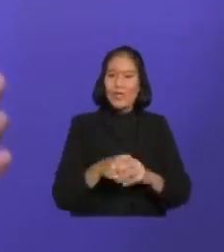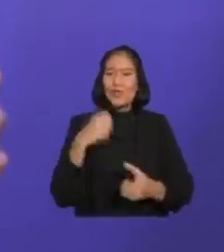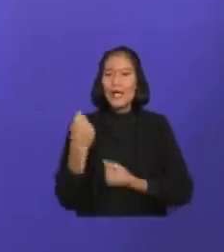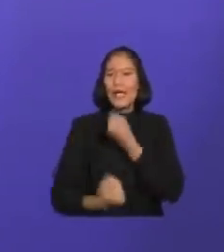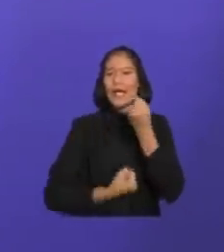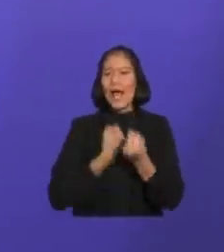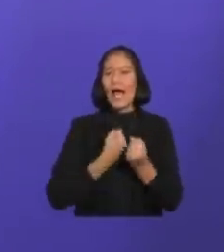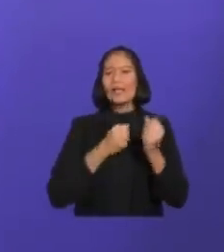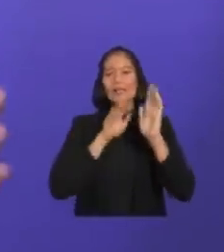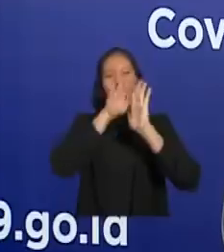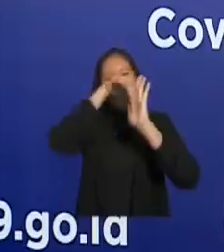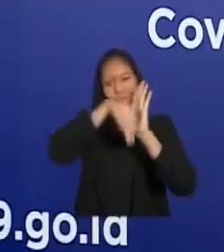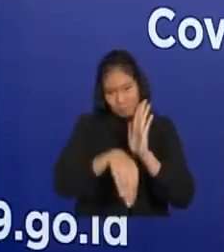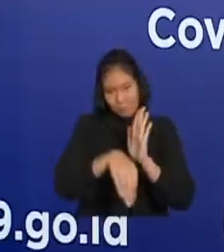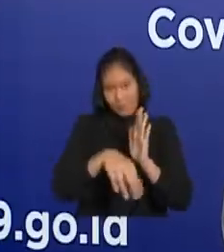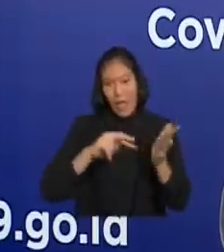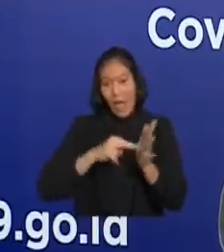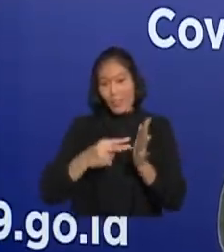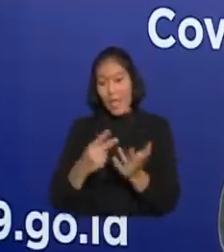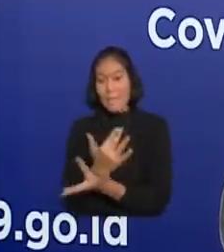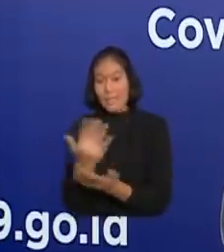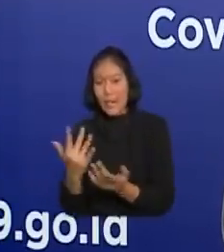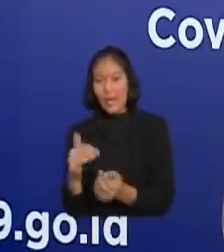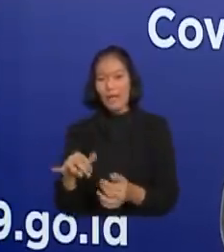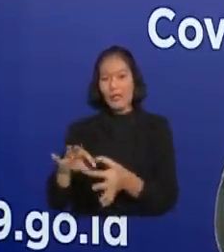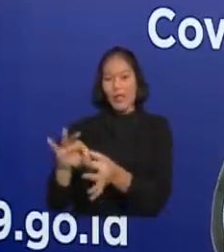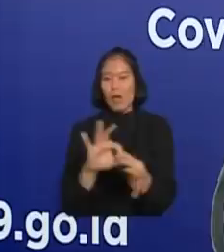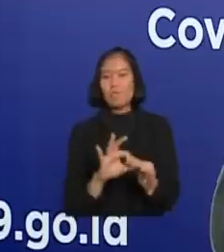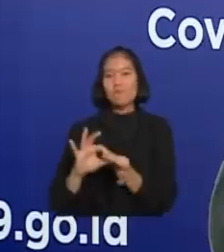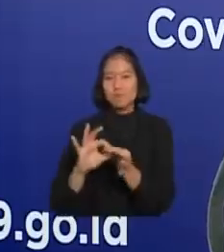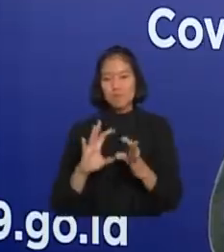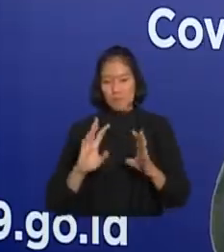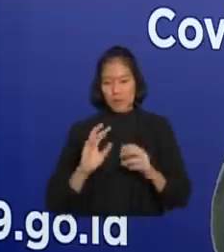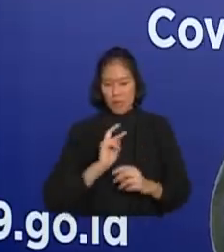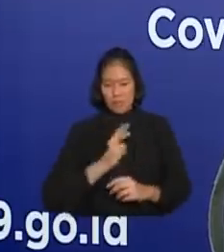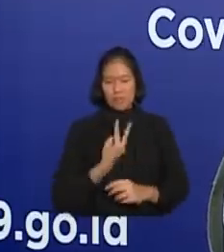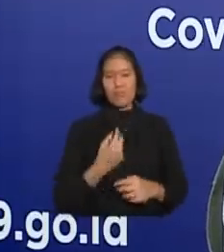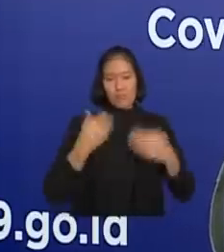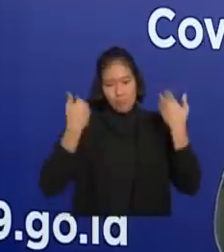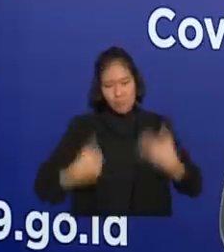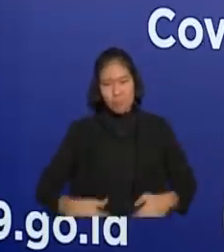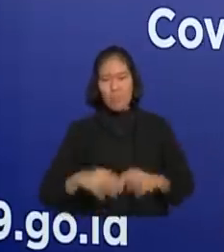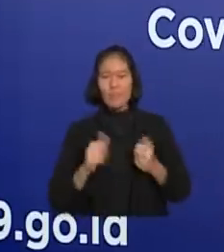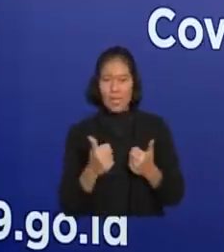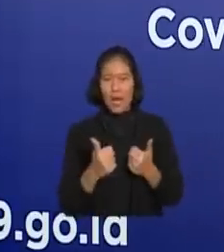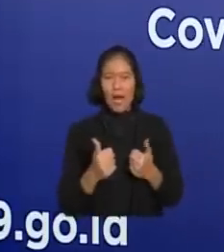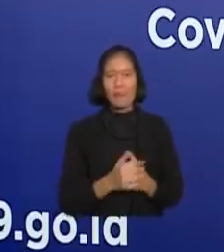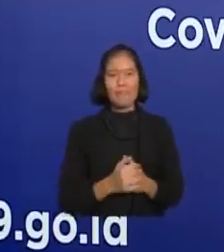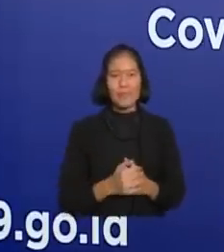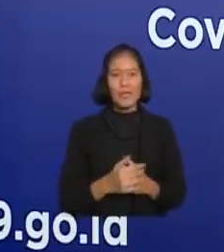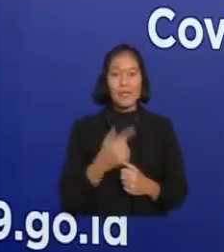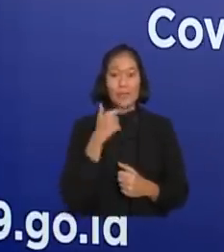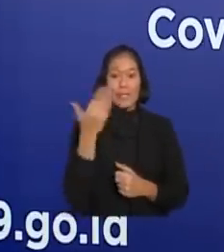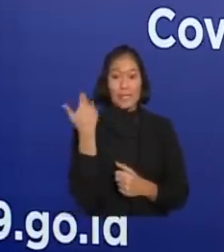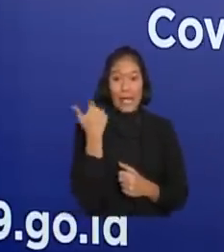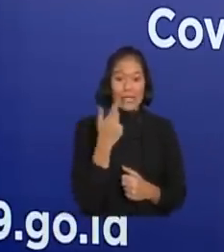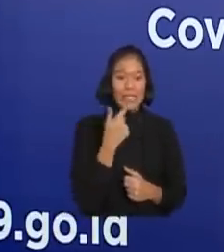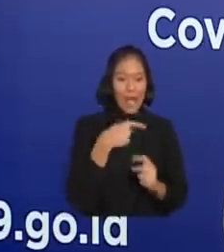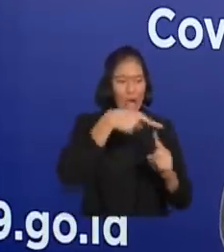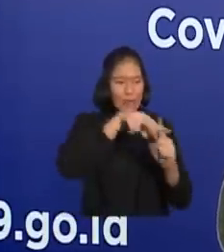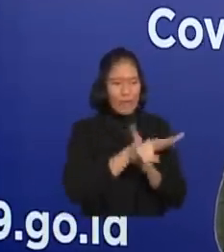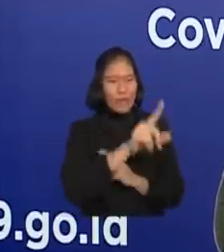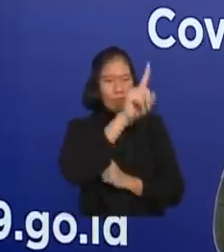semua melakukan mendorong untuk semua berubah lebih Happy dan selesai tadi saya pikir Mbak tadi waktu matiin